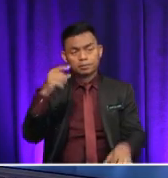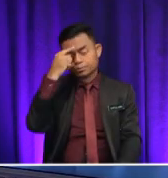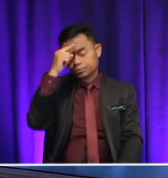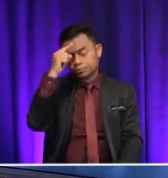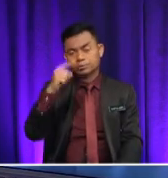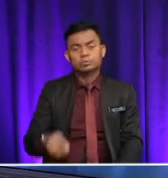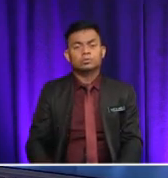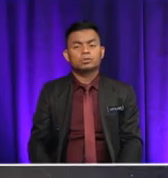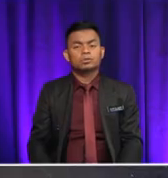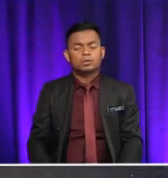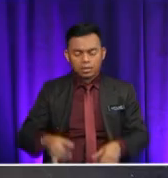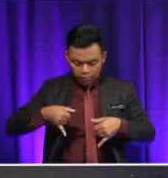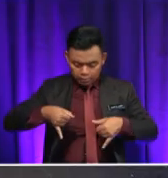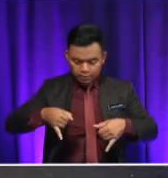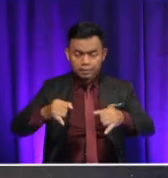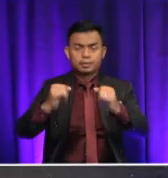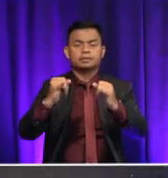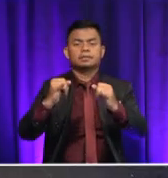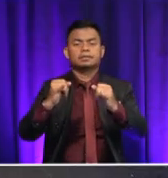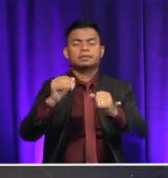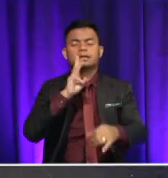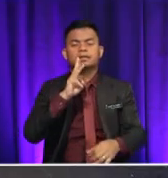oke bagus oke